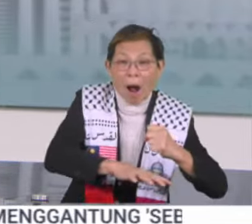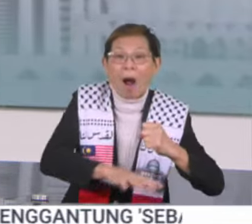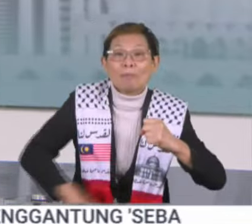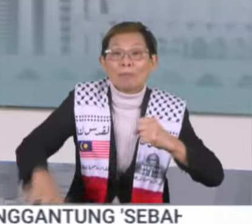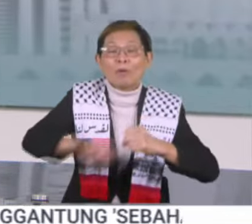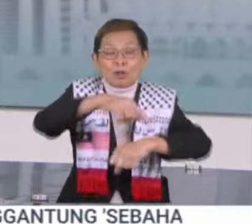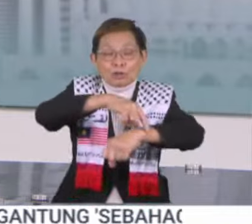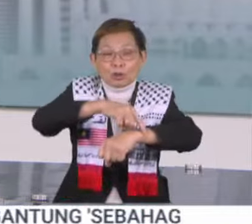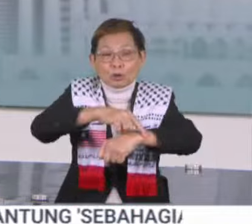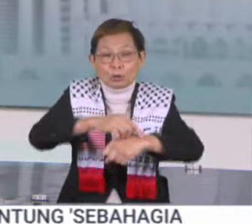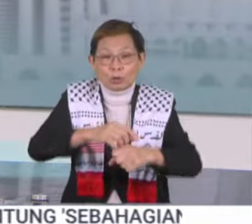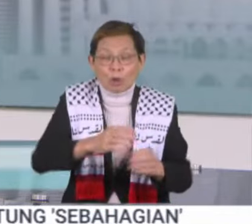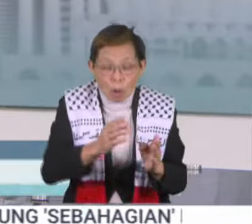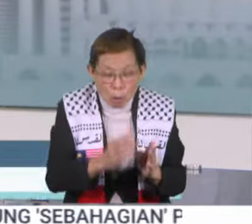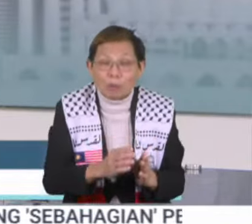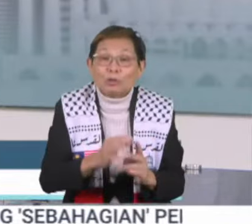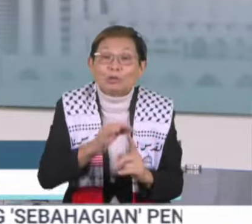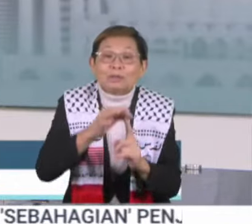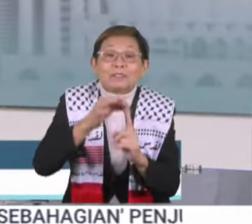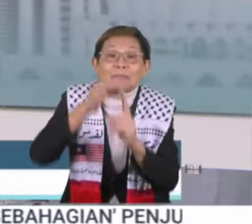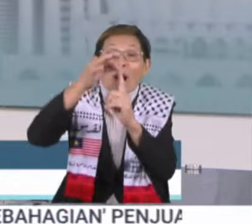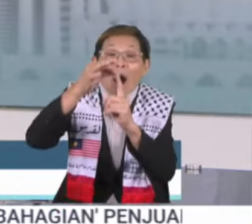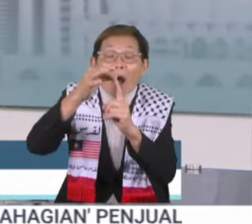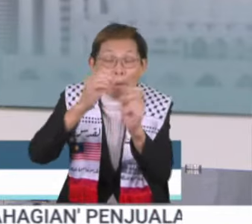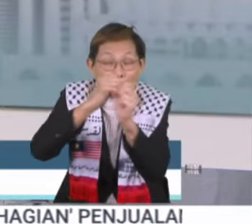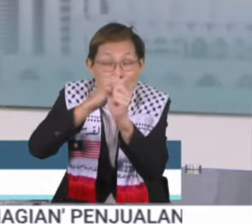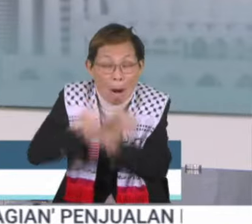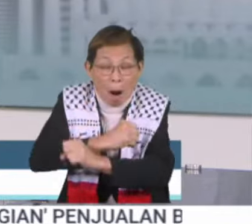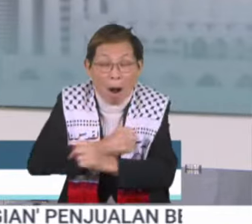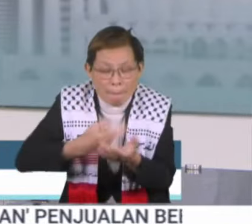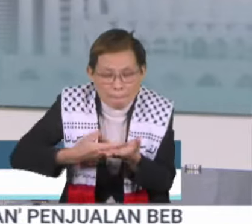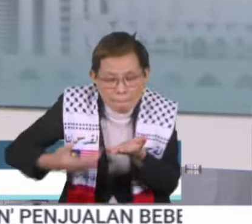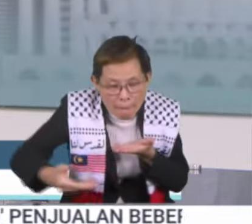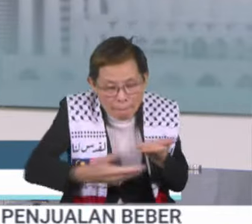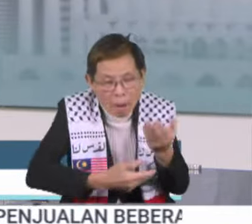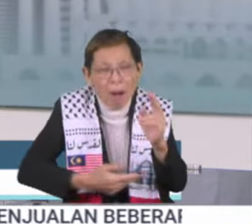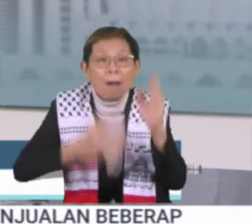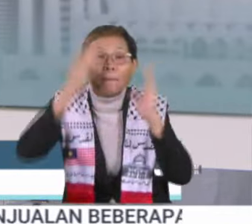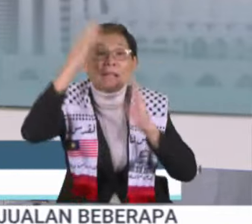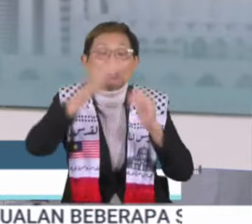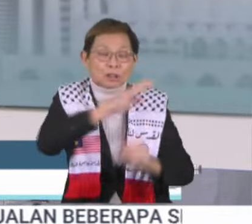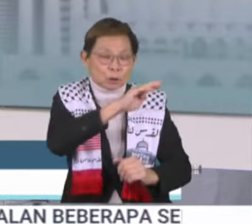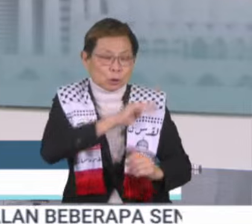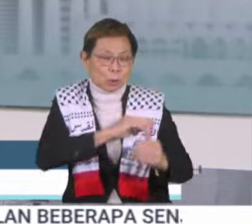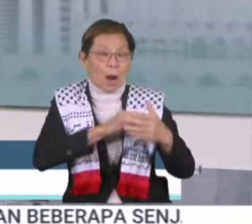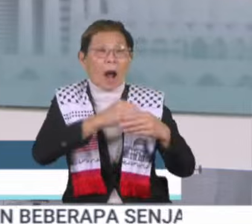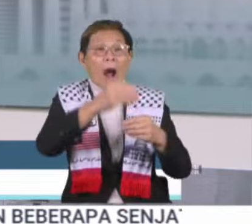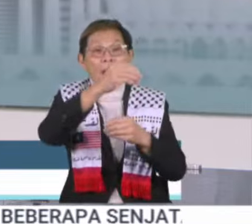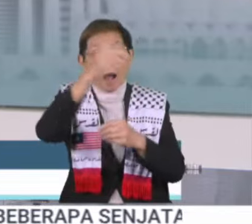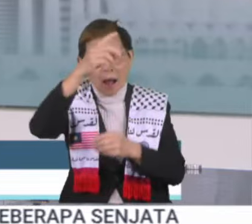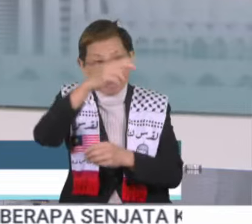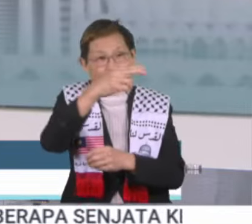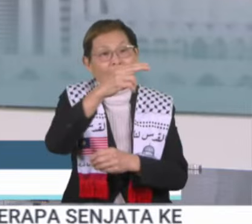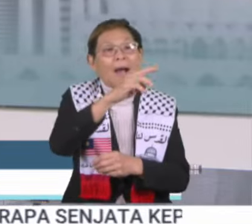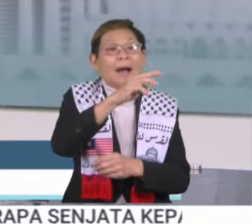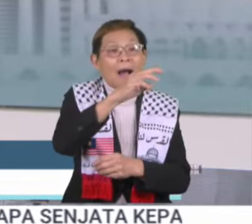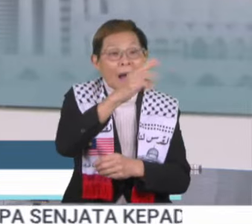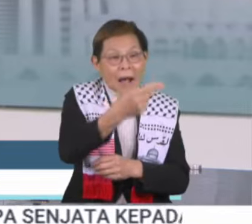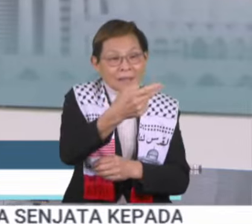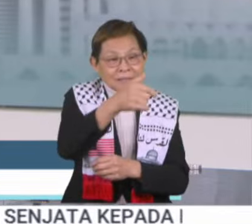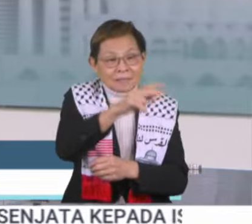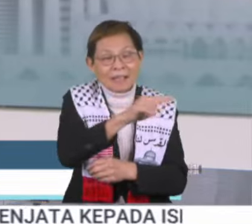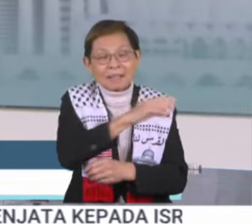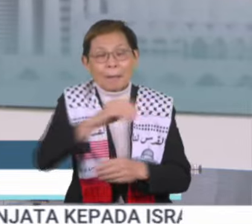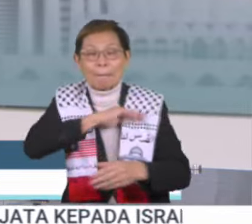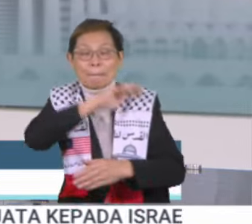persekitaran geostrategik yang mencabar. Perkara itu dibincangkan dalam mesyuarat dua hala antara Menteri Luar Datuk Seri Muhammad Hassan dan Menteri Luar